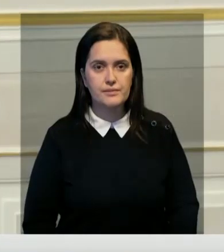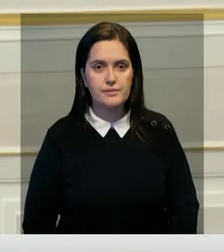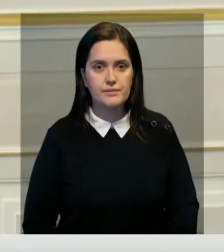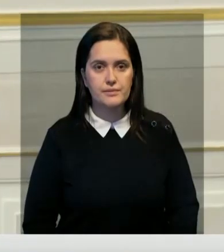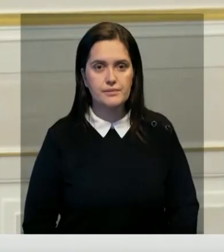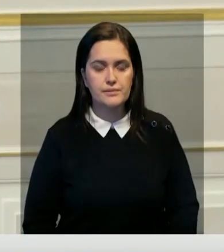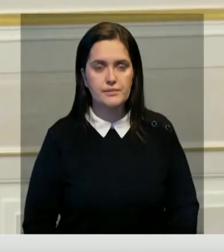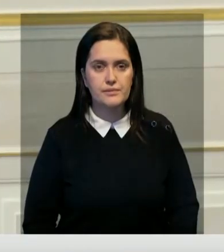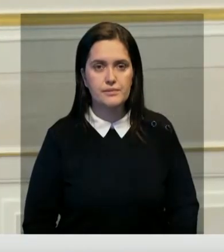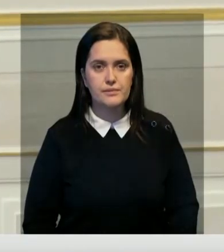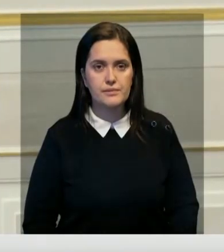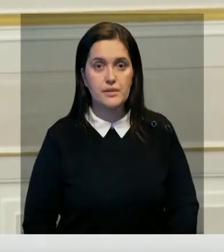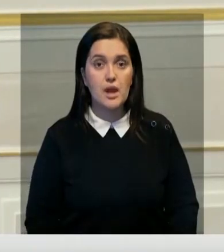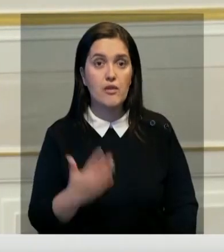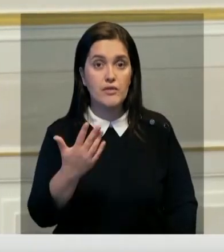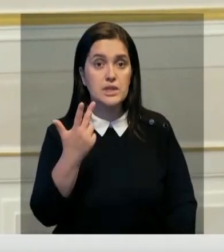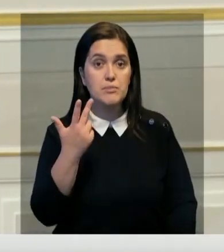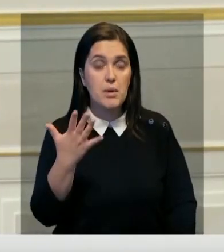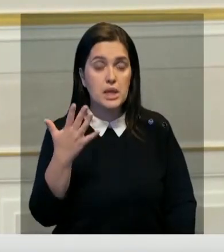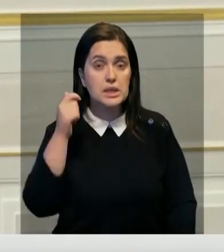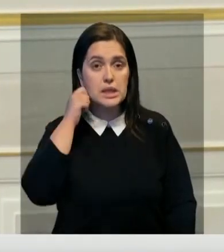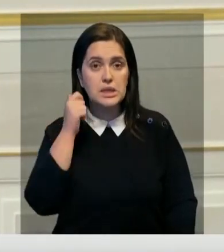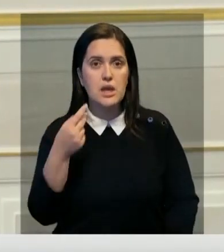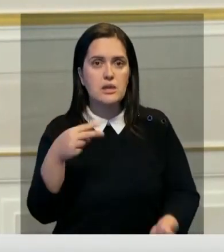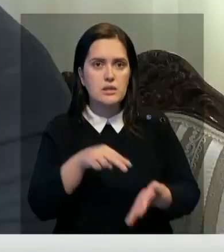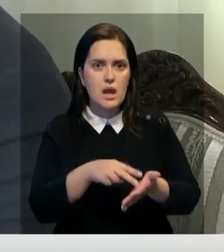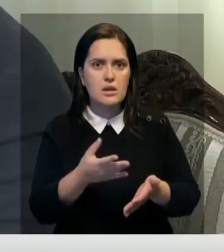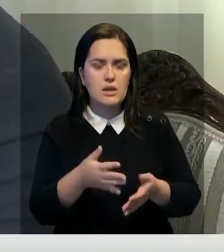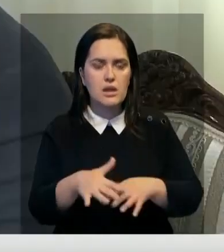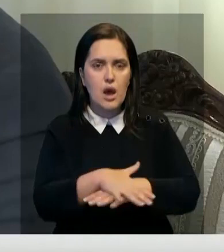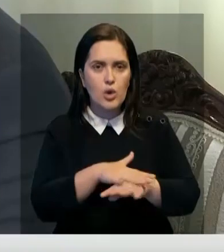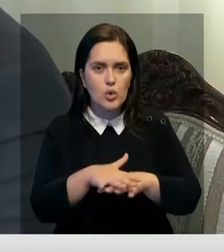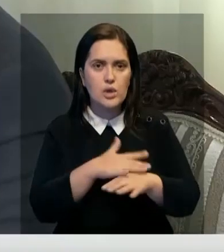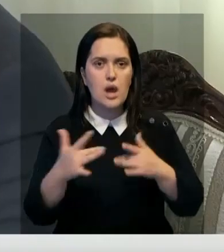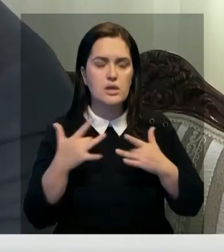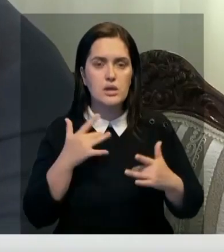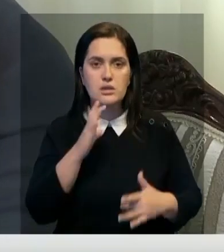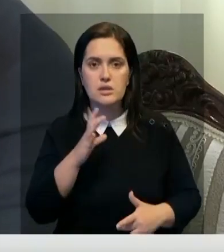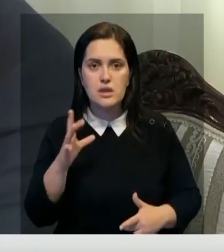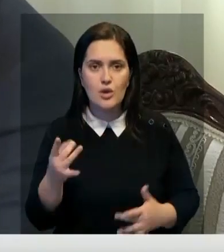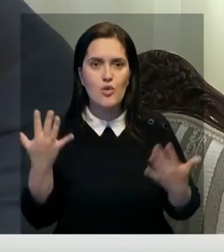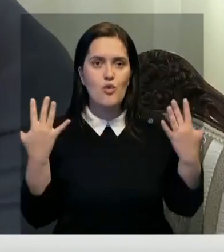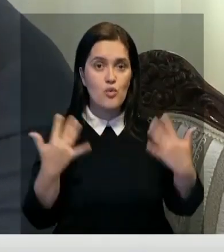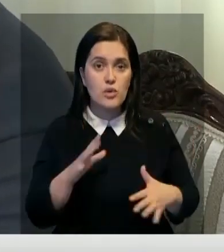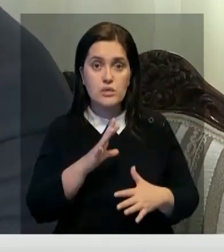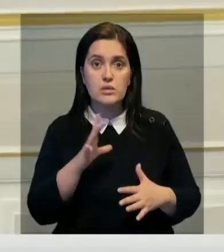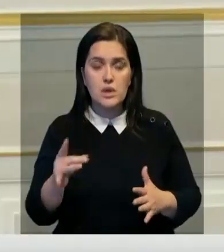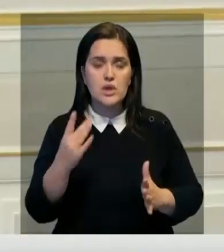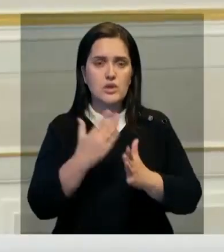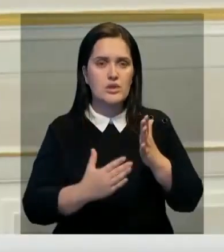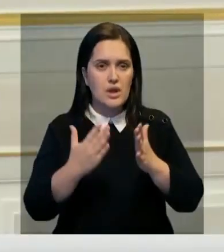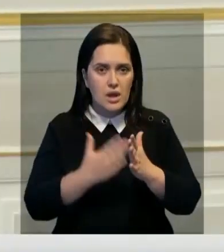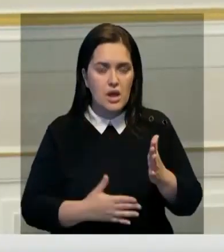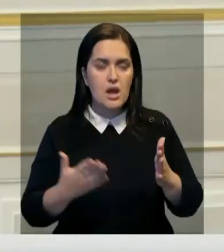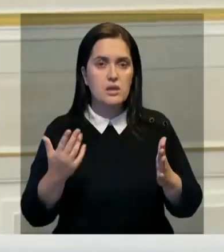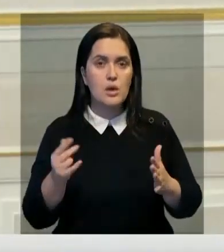Вы в 35 лет стали народным артистом СССР. Советский Союз уже 30 лет как не существует,